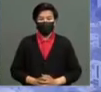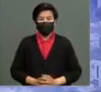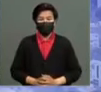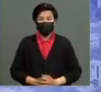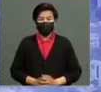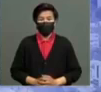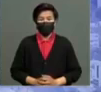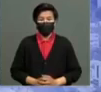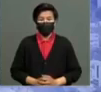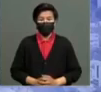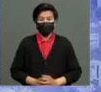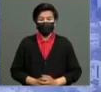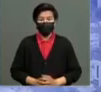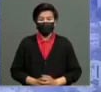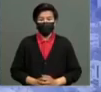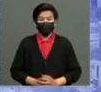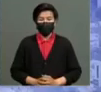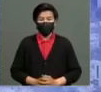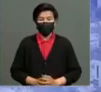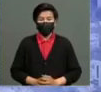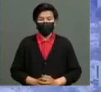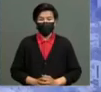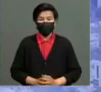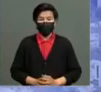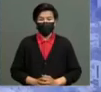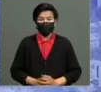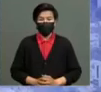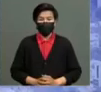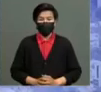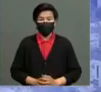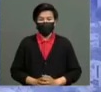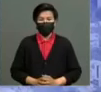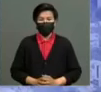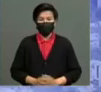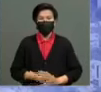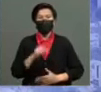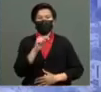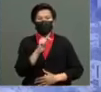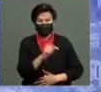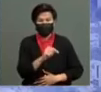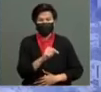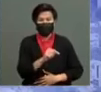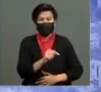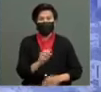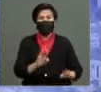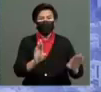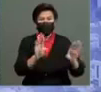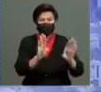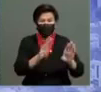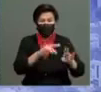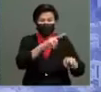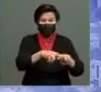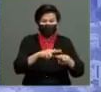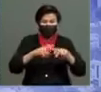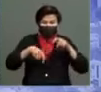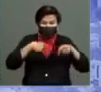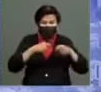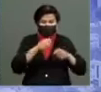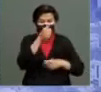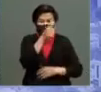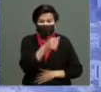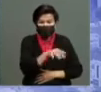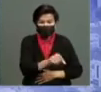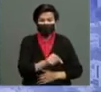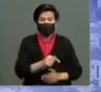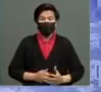ได้รับเขาเรียกอะไรรับผลกระทบไม่ใช่แค่คนที่ประกอบการลูกค้าเขาก็